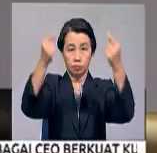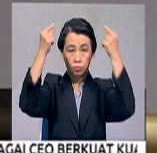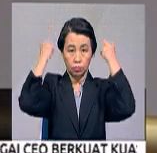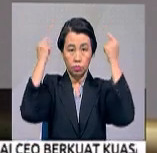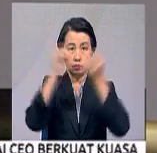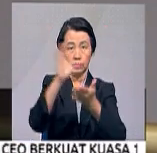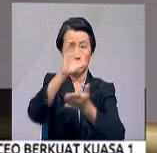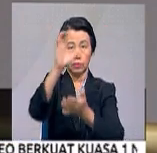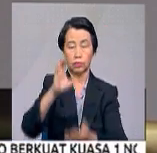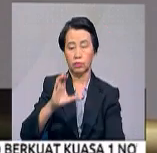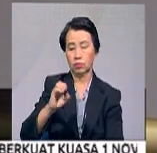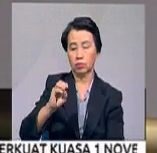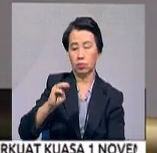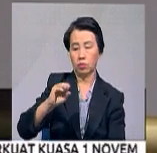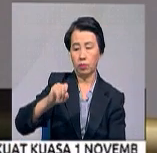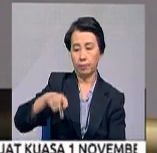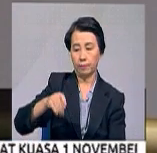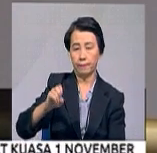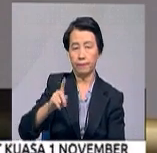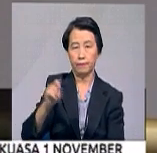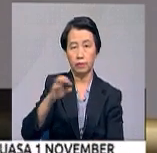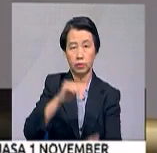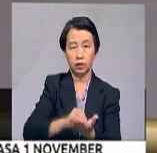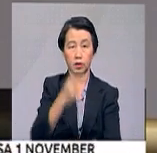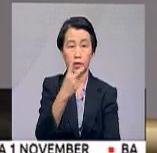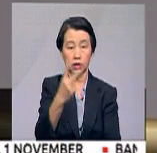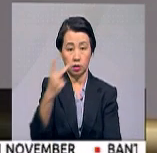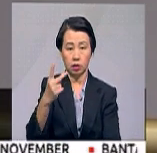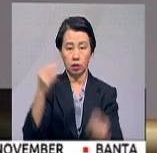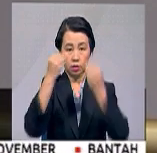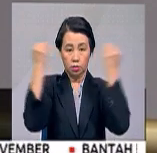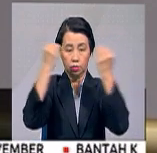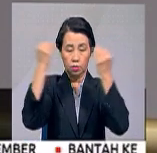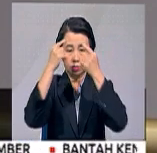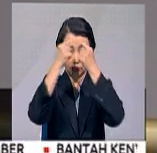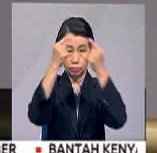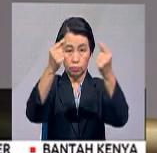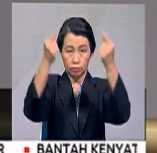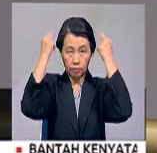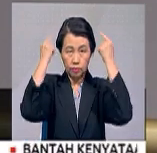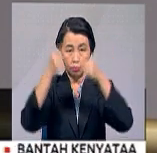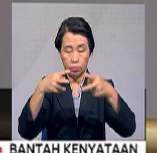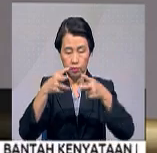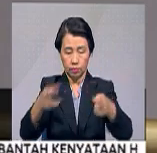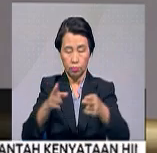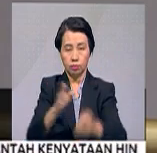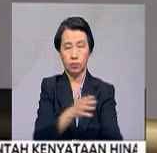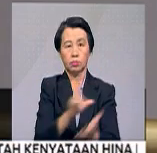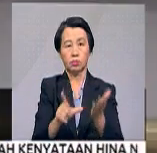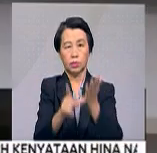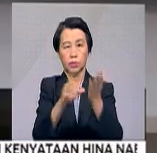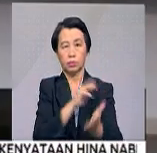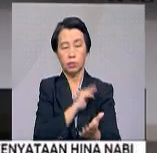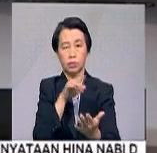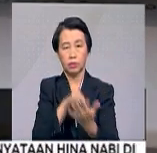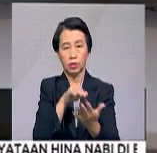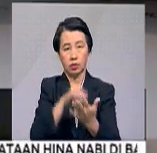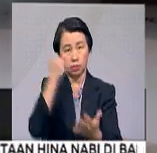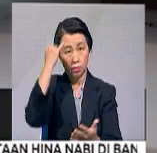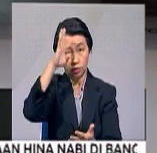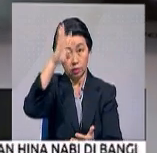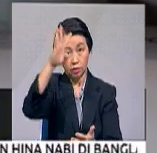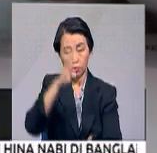Kolej Cosmopoint ke-24 di Kota Kinabalu. Majlis Convocation disempurnakan Pembantu Menteri Pelajaran dan